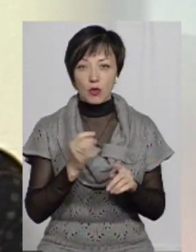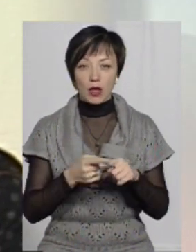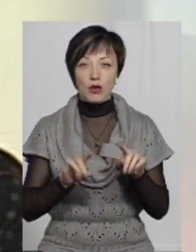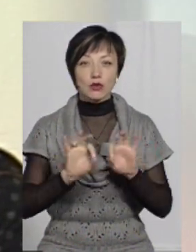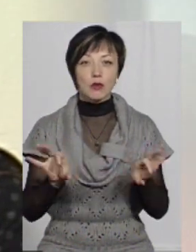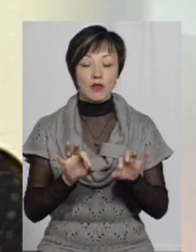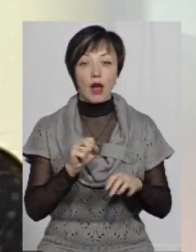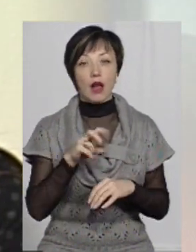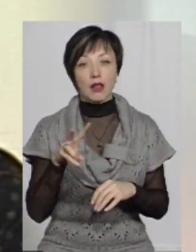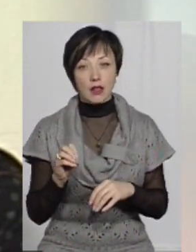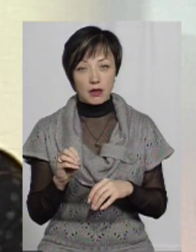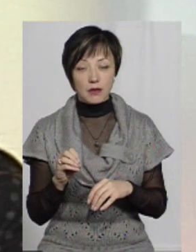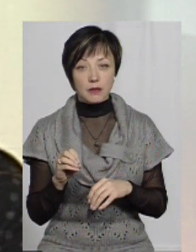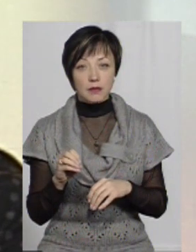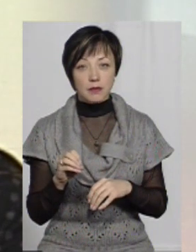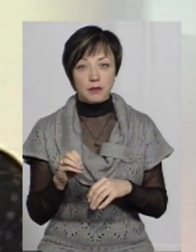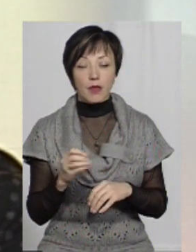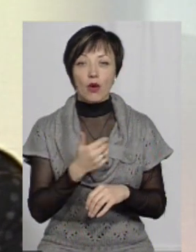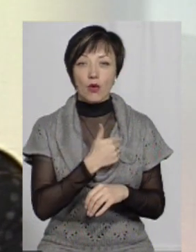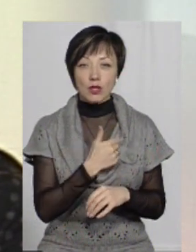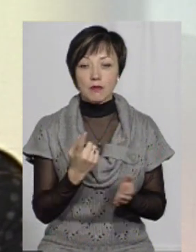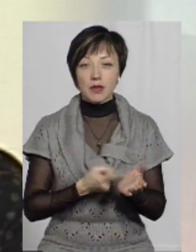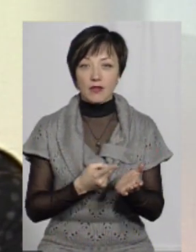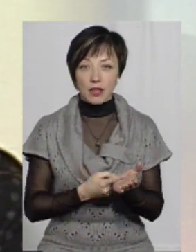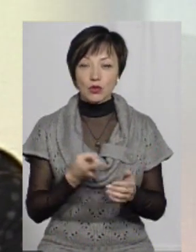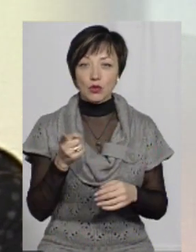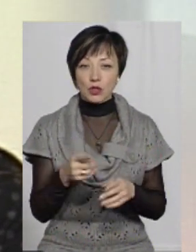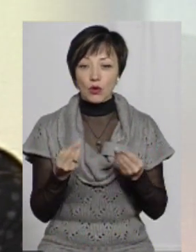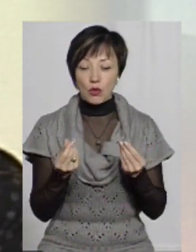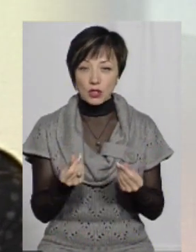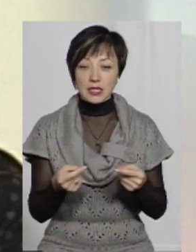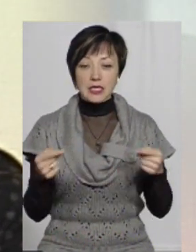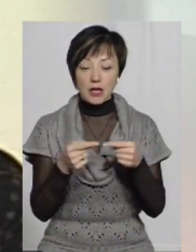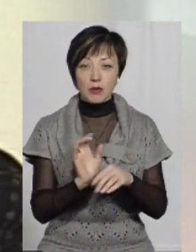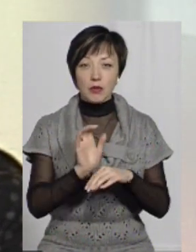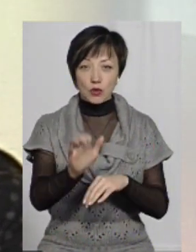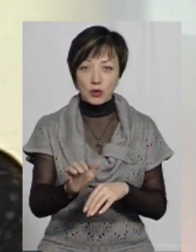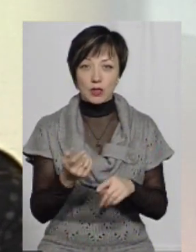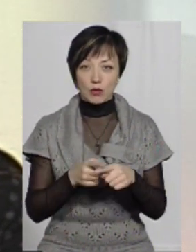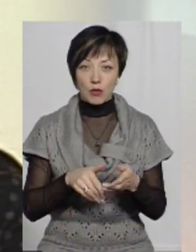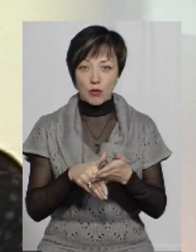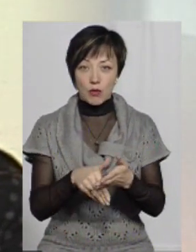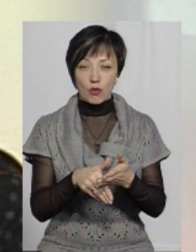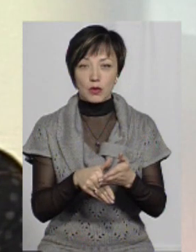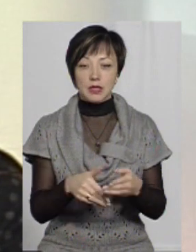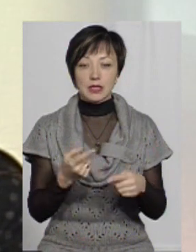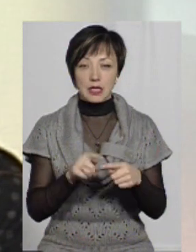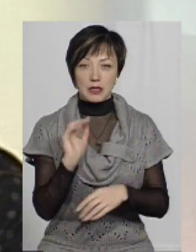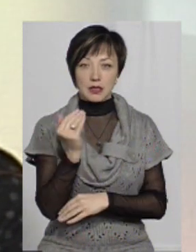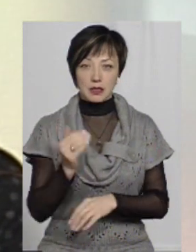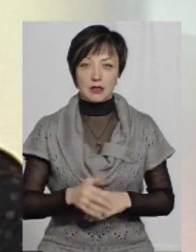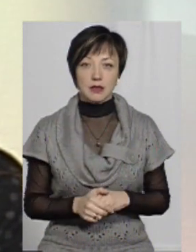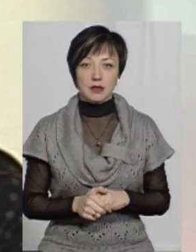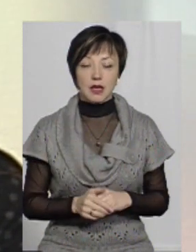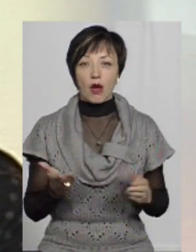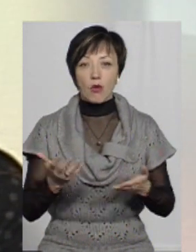вони розповідають, але хочеться якесь підтвердження того, що ці кошти вони саме підуть на допомогу для цієї